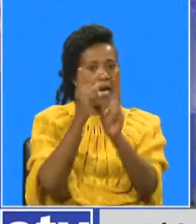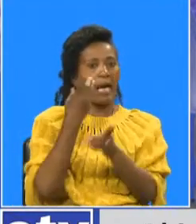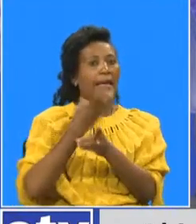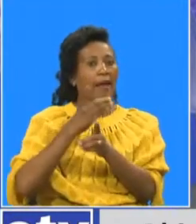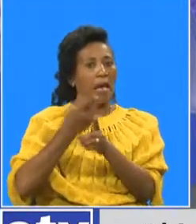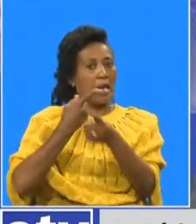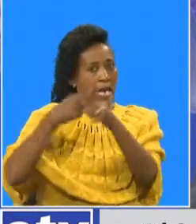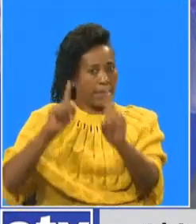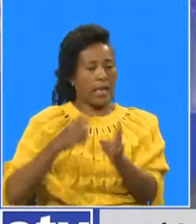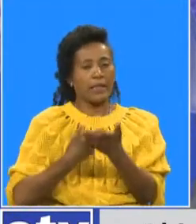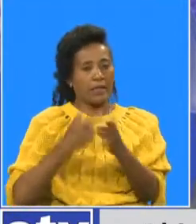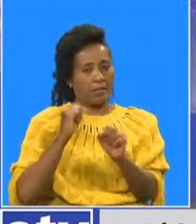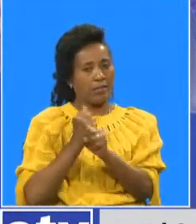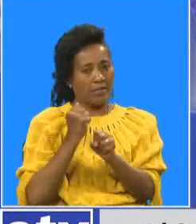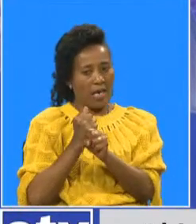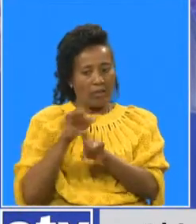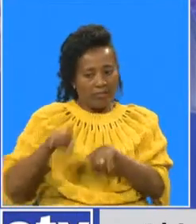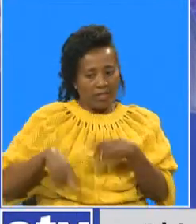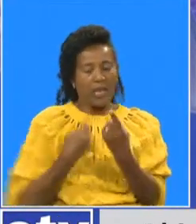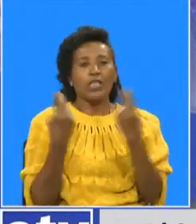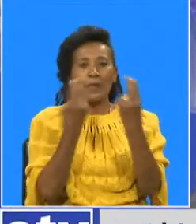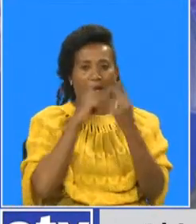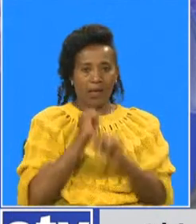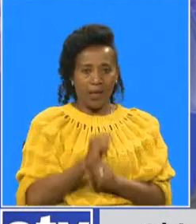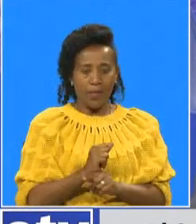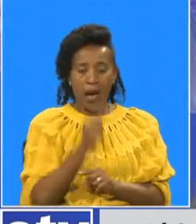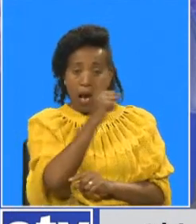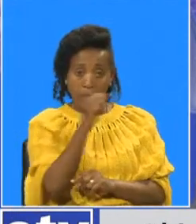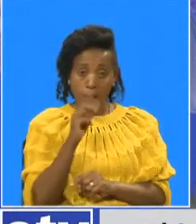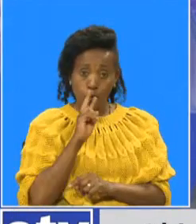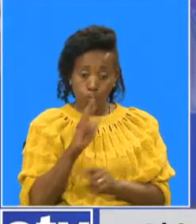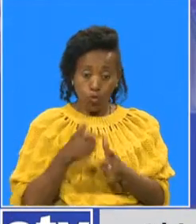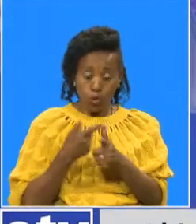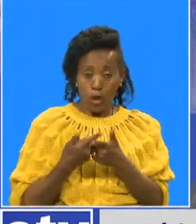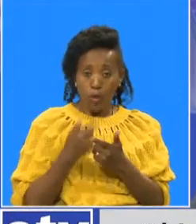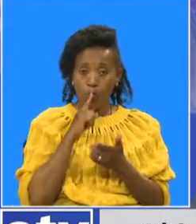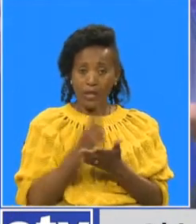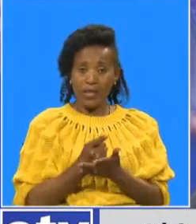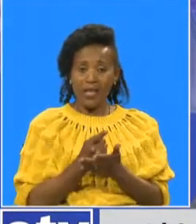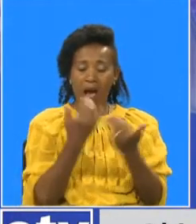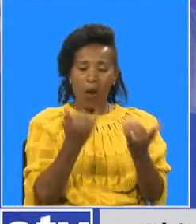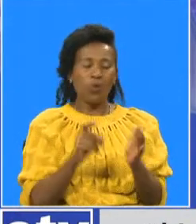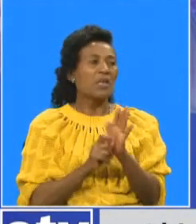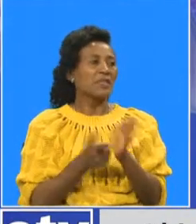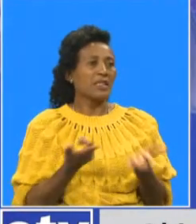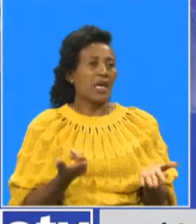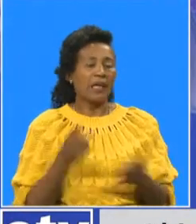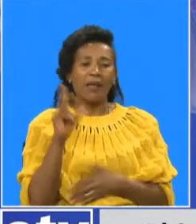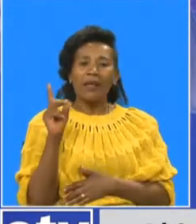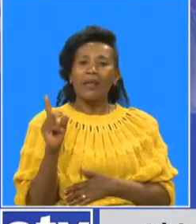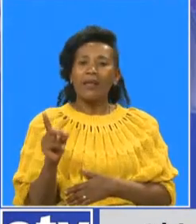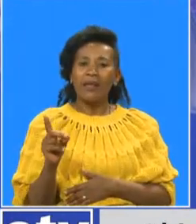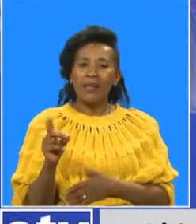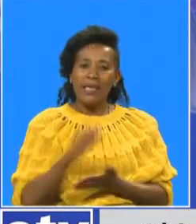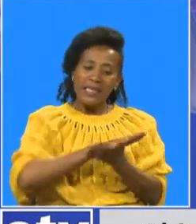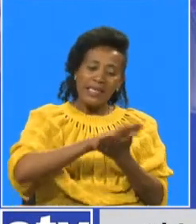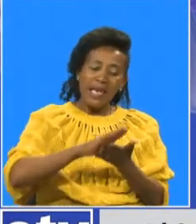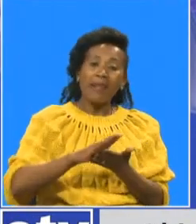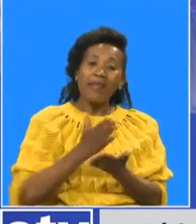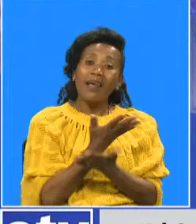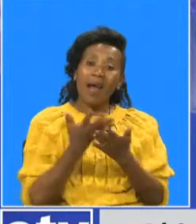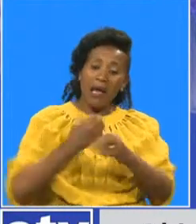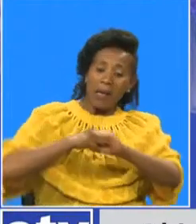ነው፣ እንደዚህ አይነት ስትራቴጂ የመጠቀም። አንዳንዶቹ ደግሞ የፎሬን ከረንሲ አሁን ለምሳሌ የጽዳት